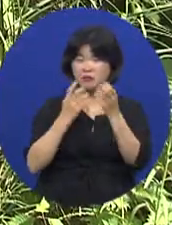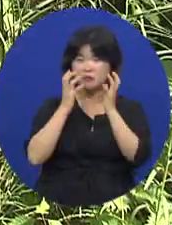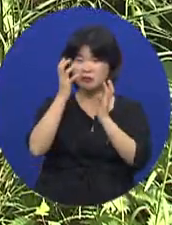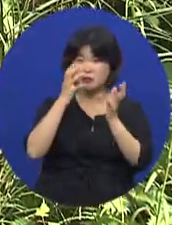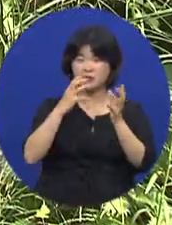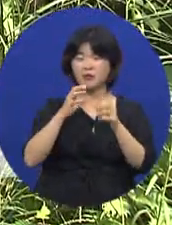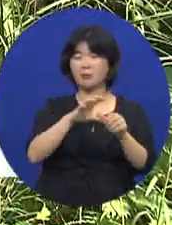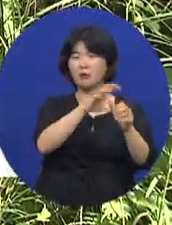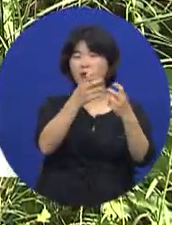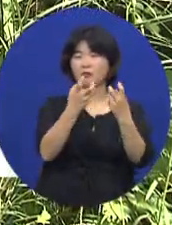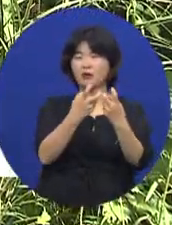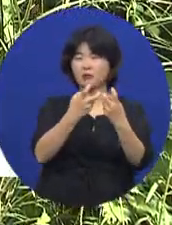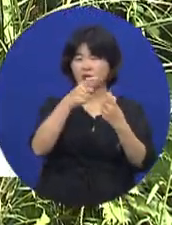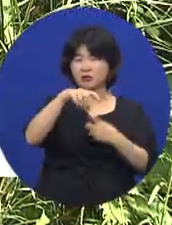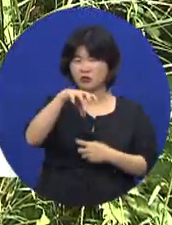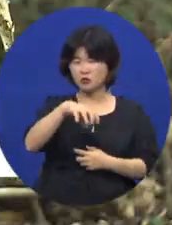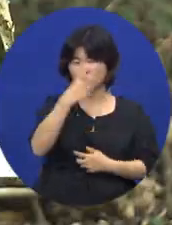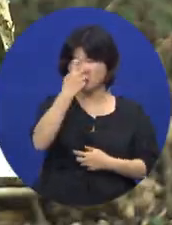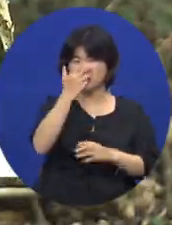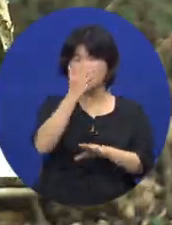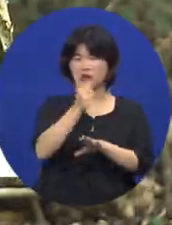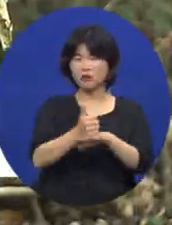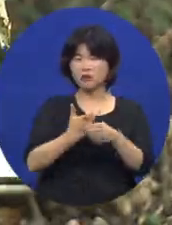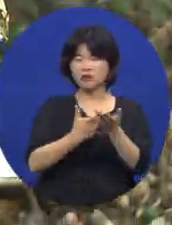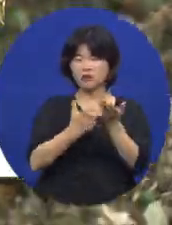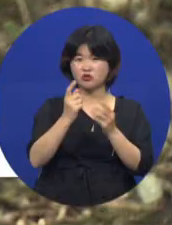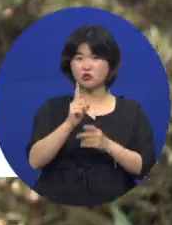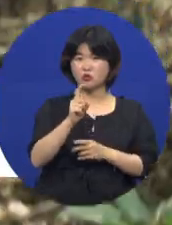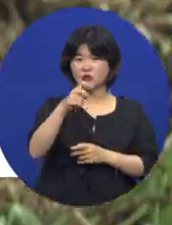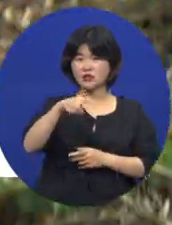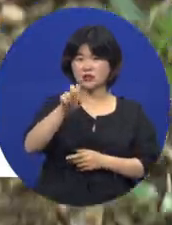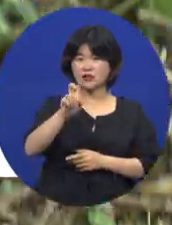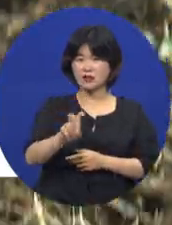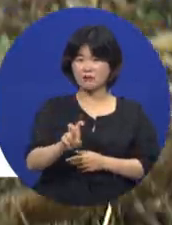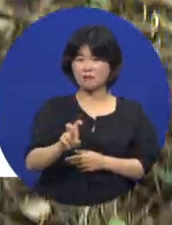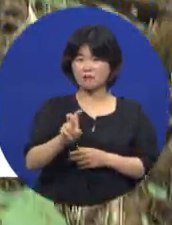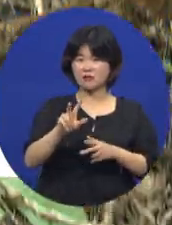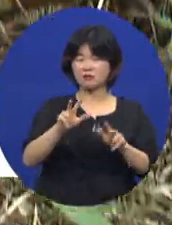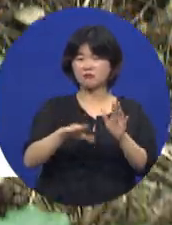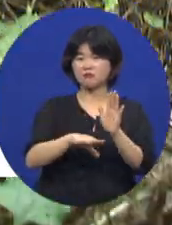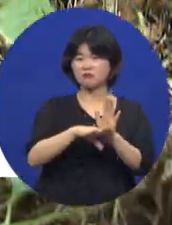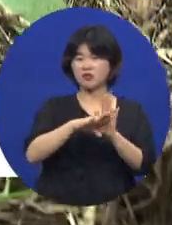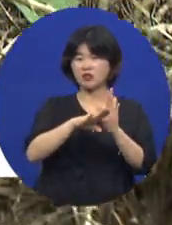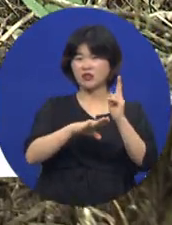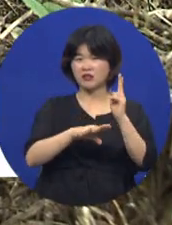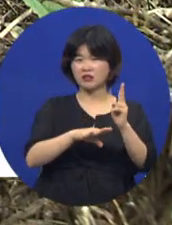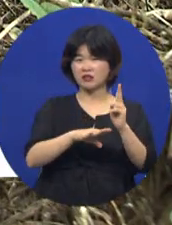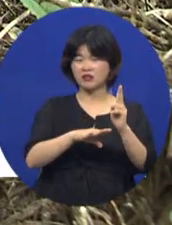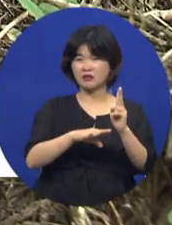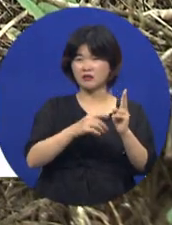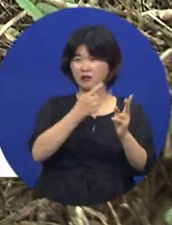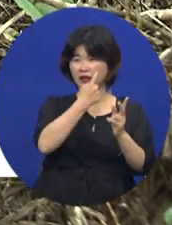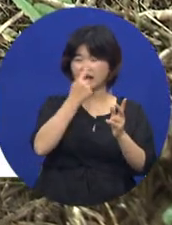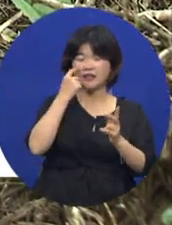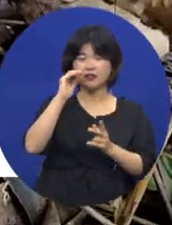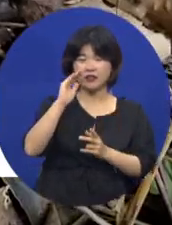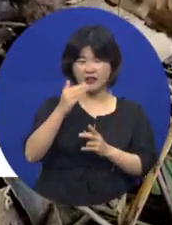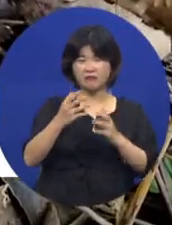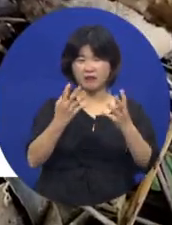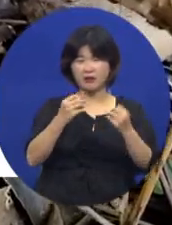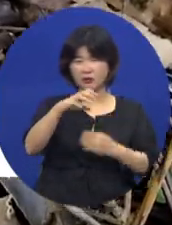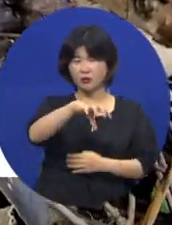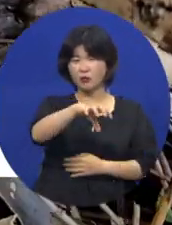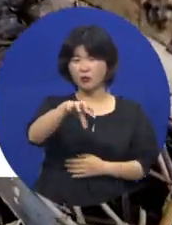방안에 대한 현장조사를 실시한 결과 제주 고사리 삶과 생태계의 2 등급 기준 요소인 백서향 등이 발견된 지역 다수가